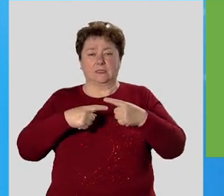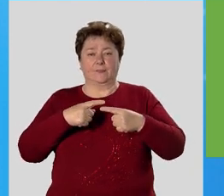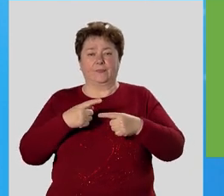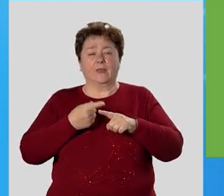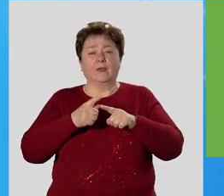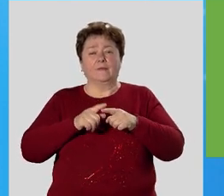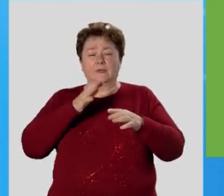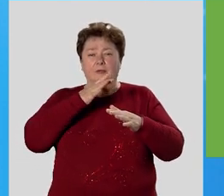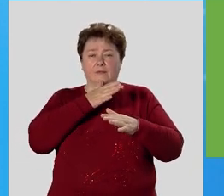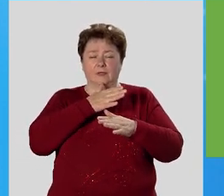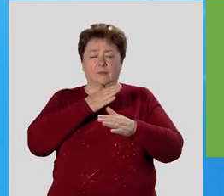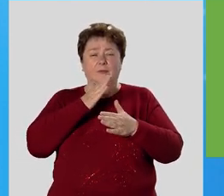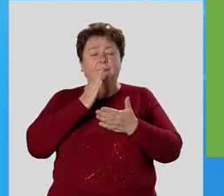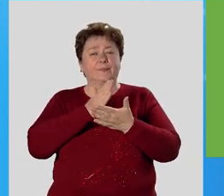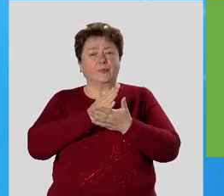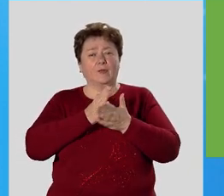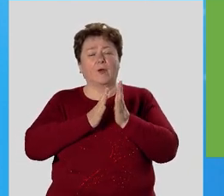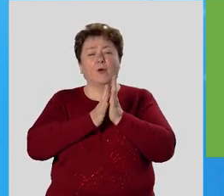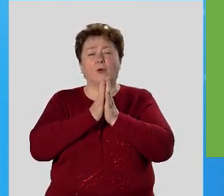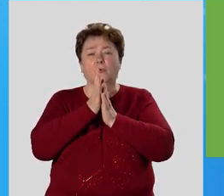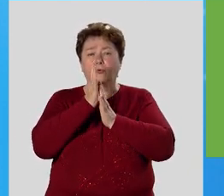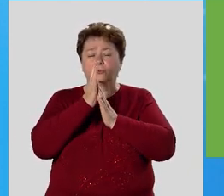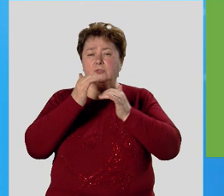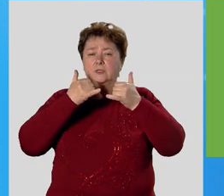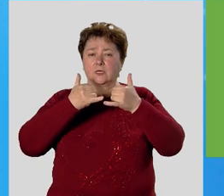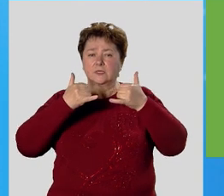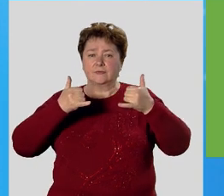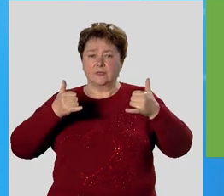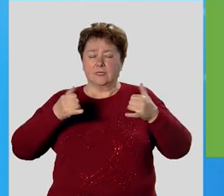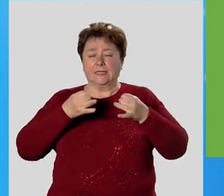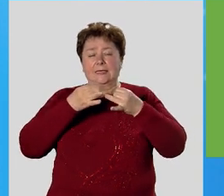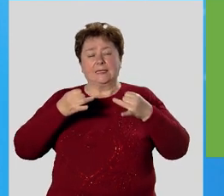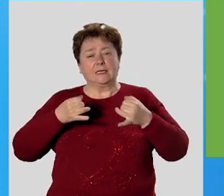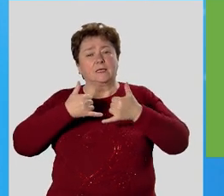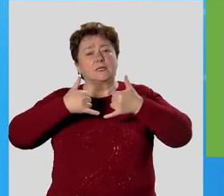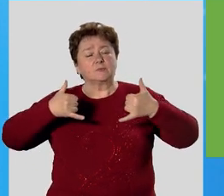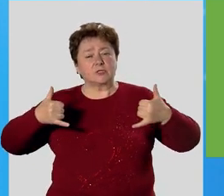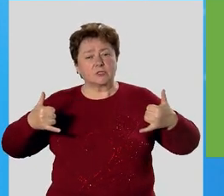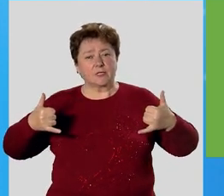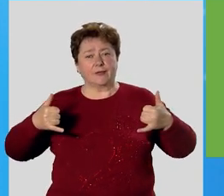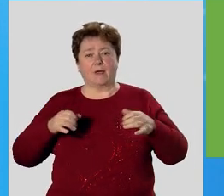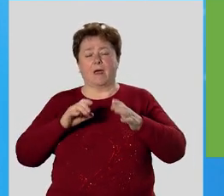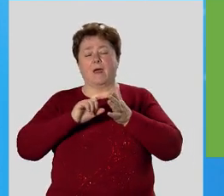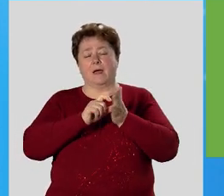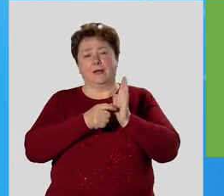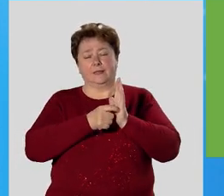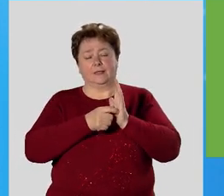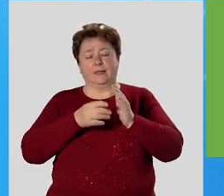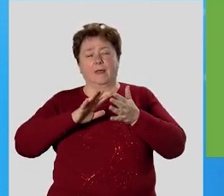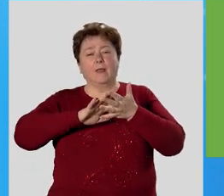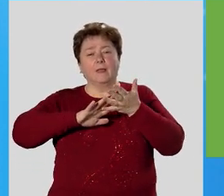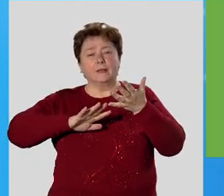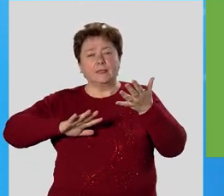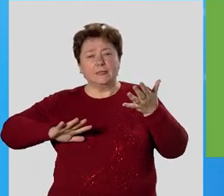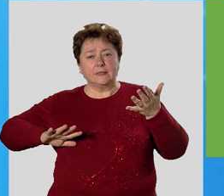этот период происходит рост, развитие и размножение клетки.